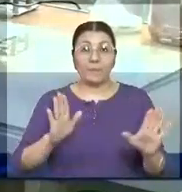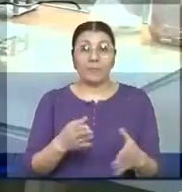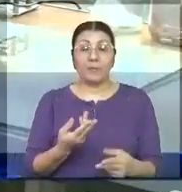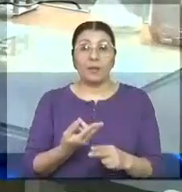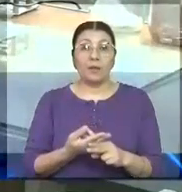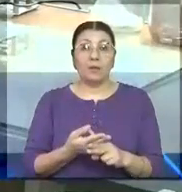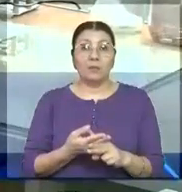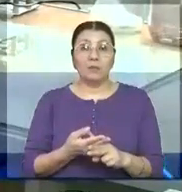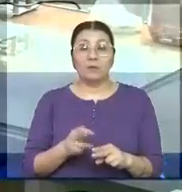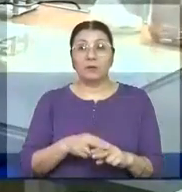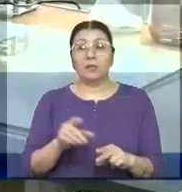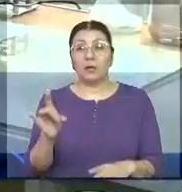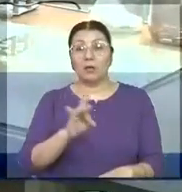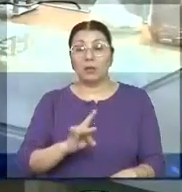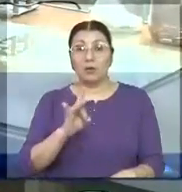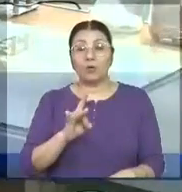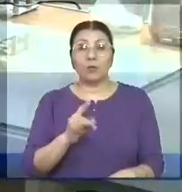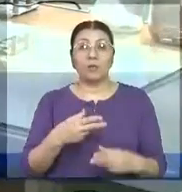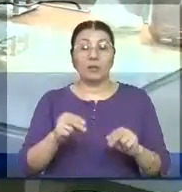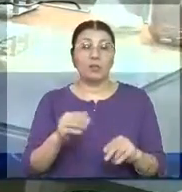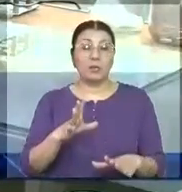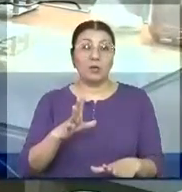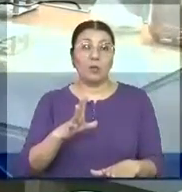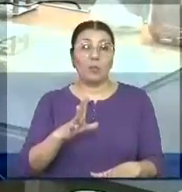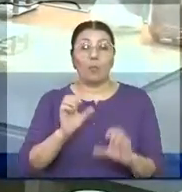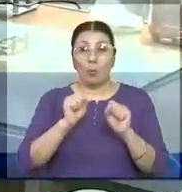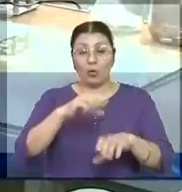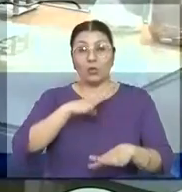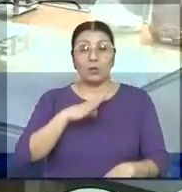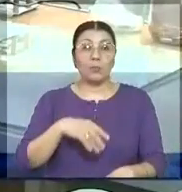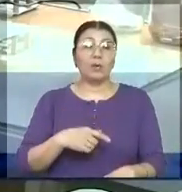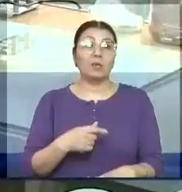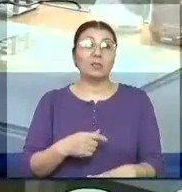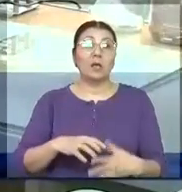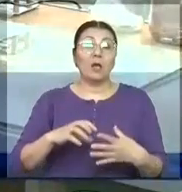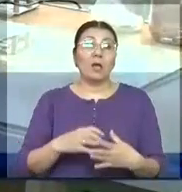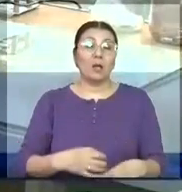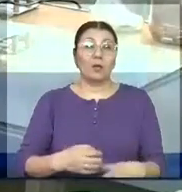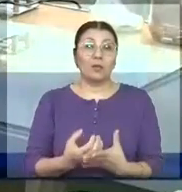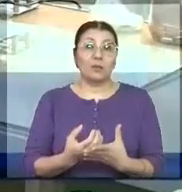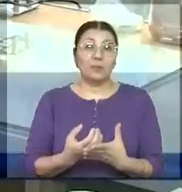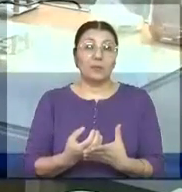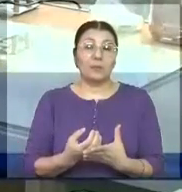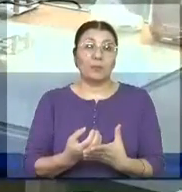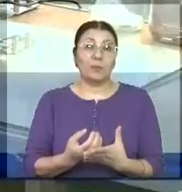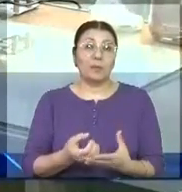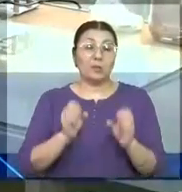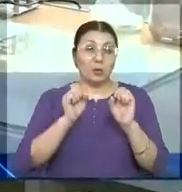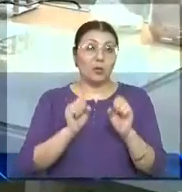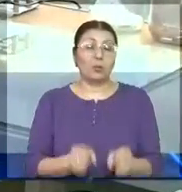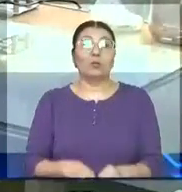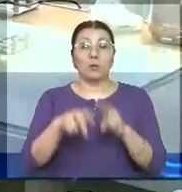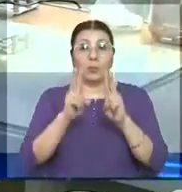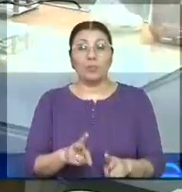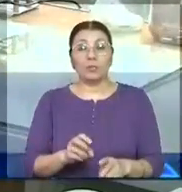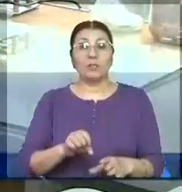Тех регионов, где предполагалась угроза паводков, те скважины закрыты. На данный момент